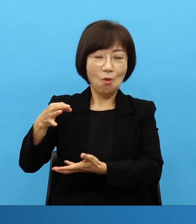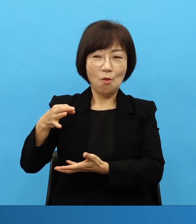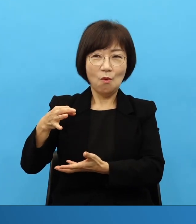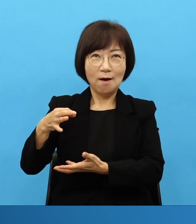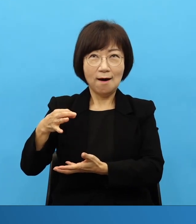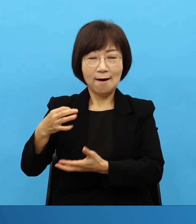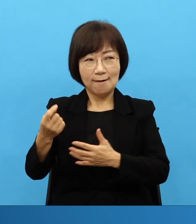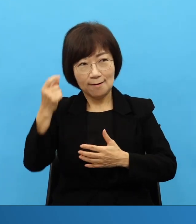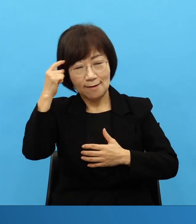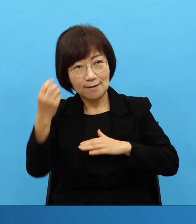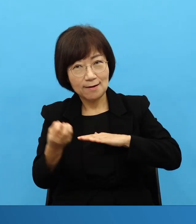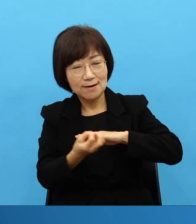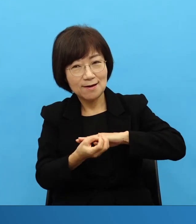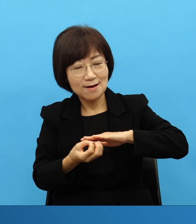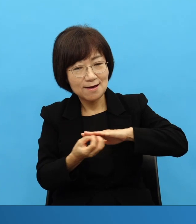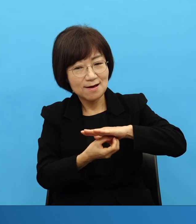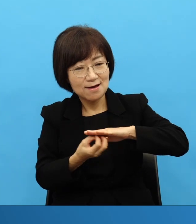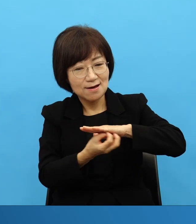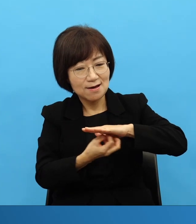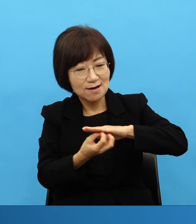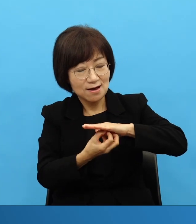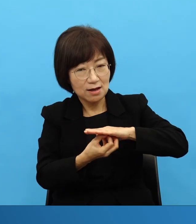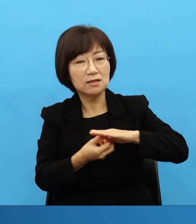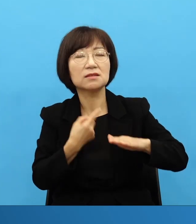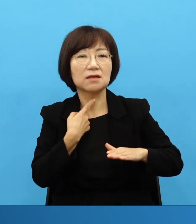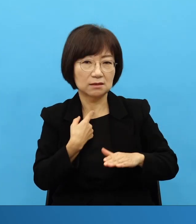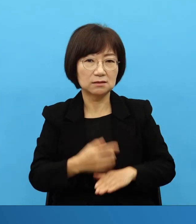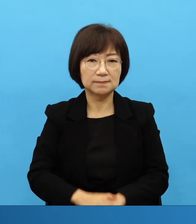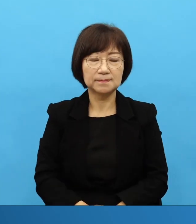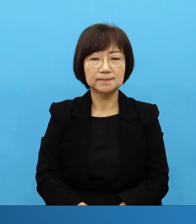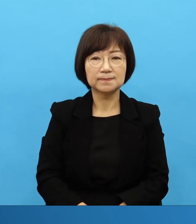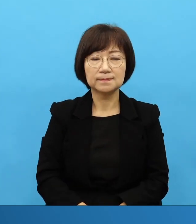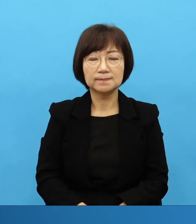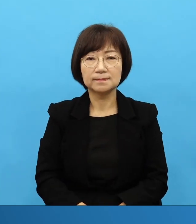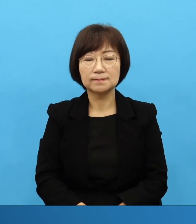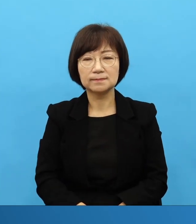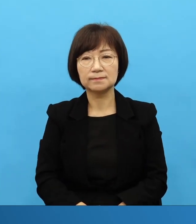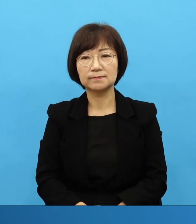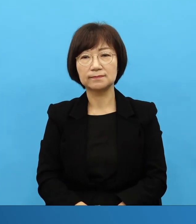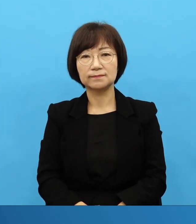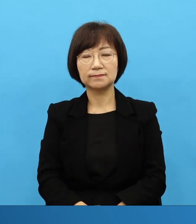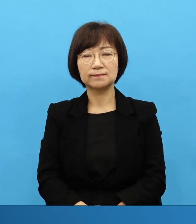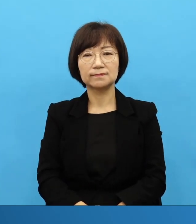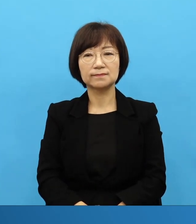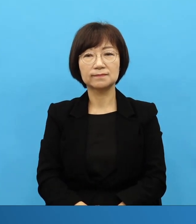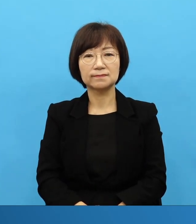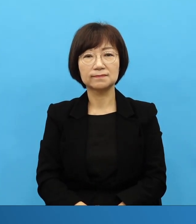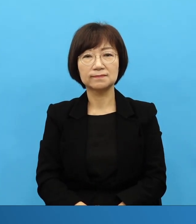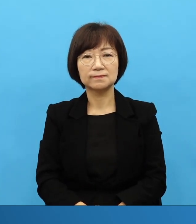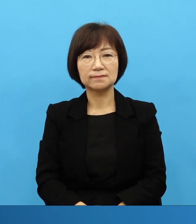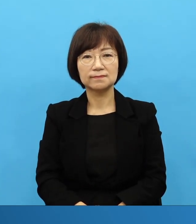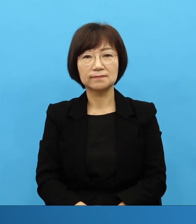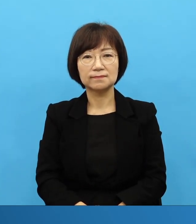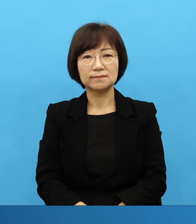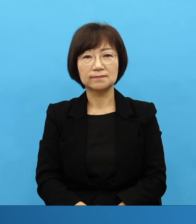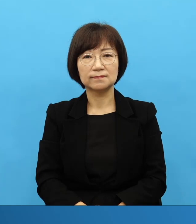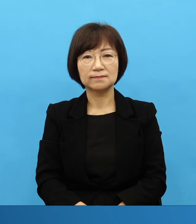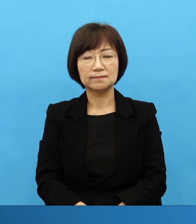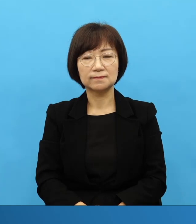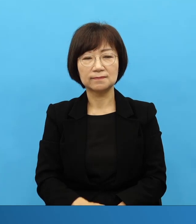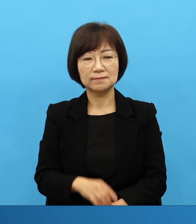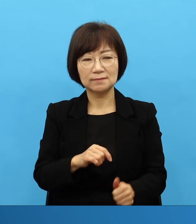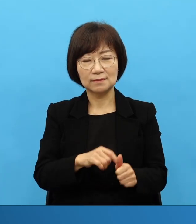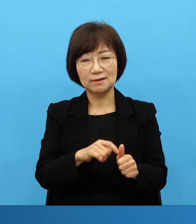한 거예요. Oh, if I report Jesus, I can receive this amount of money and I can buy this. And so he reported Jesus. 그럼 오늘 보면 그 얘기 나오는데 그 사람